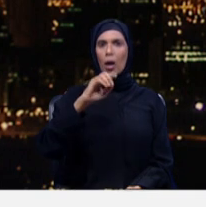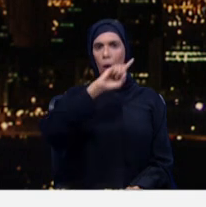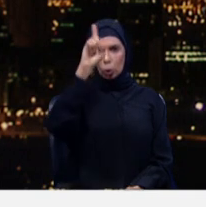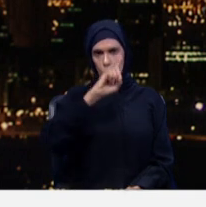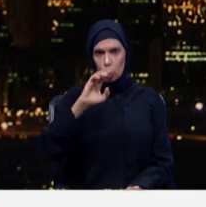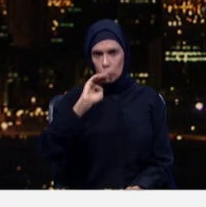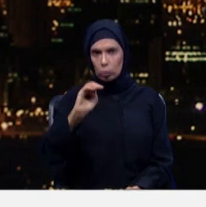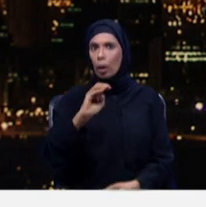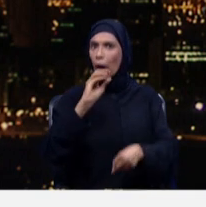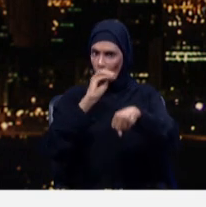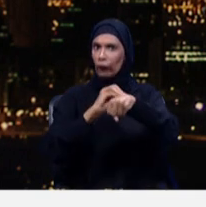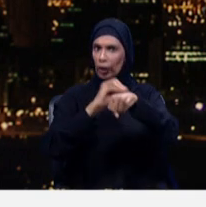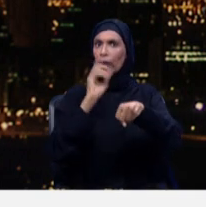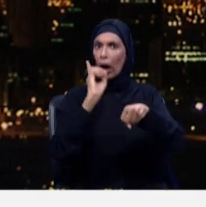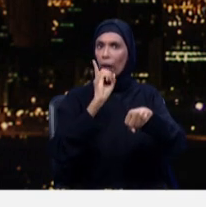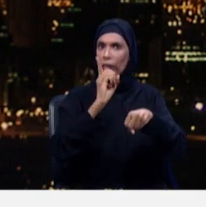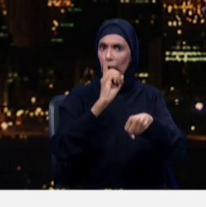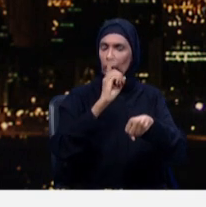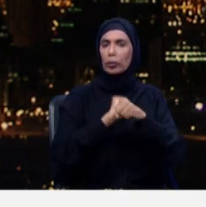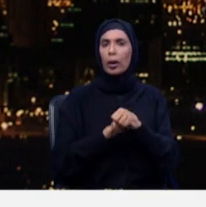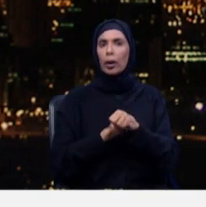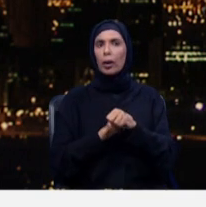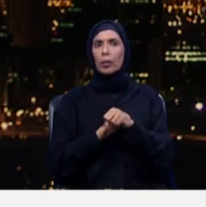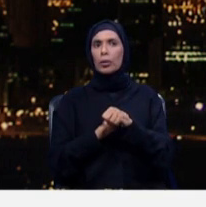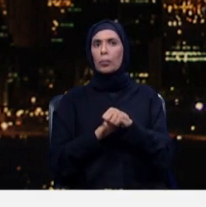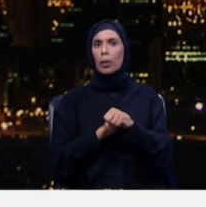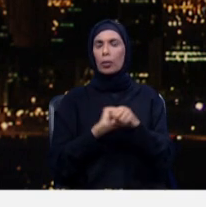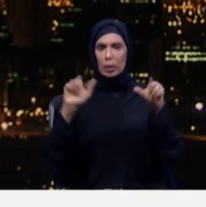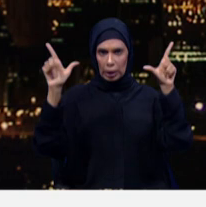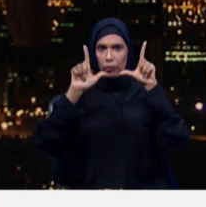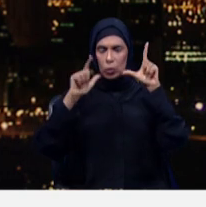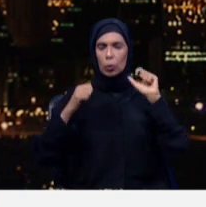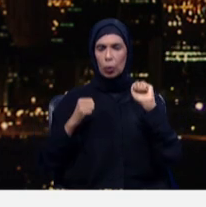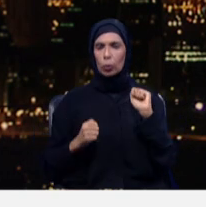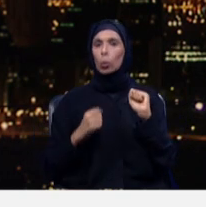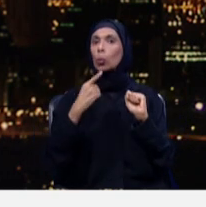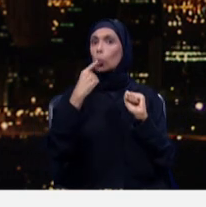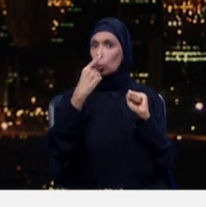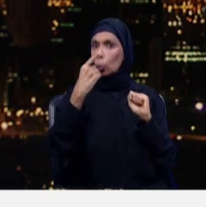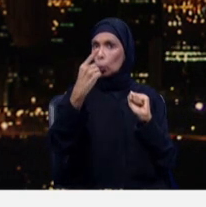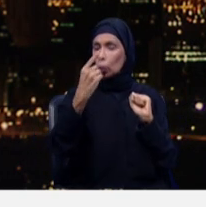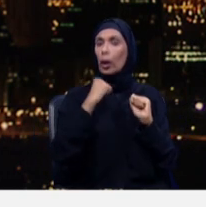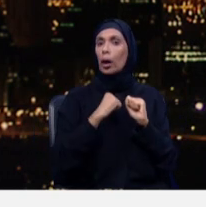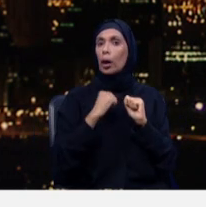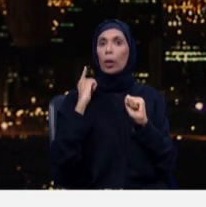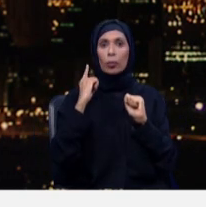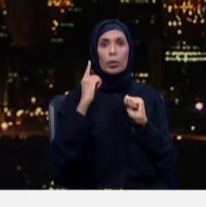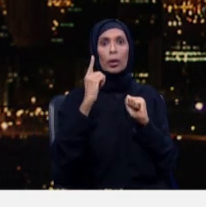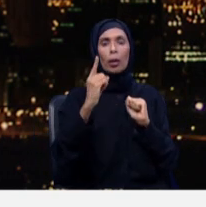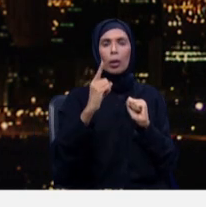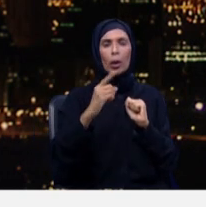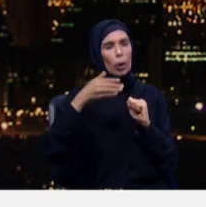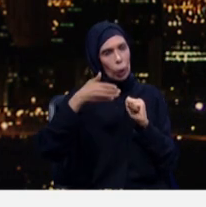تحذيرات يعني من خلال شاشة مركز الأخبار في تلفزيون البحرين تودون أن يعني توجهها لمرتدي